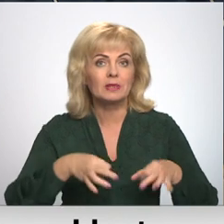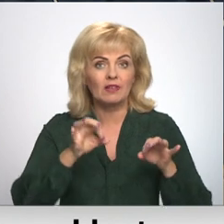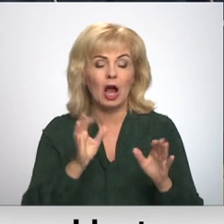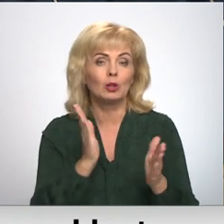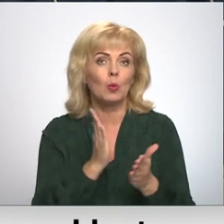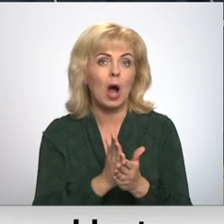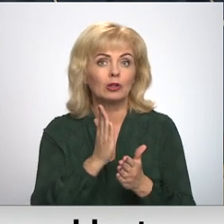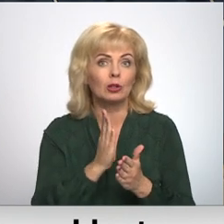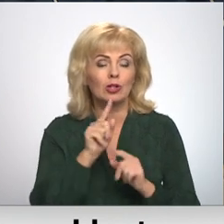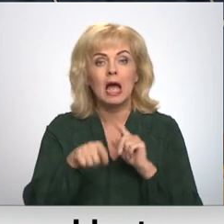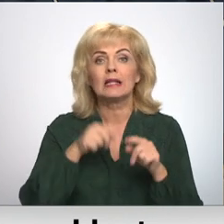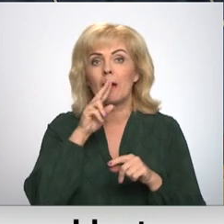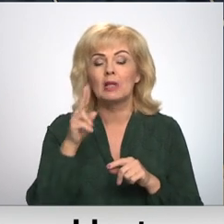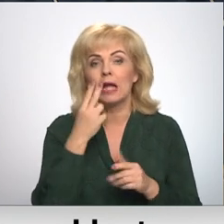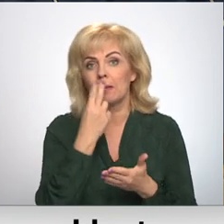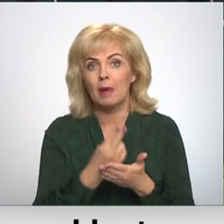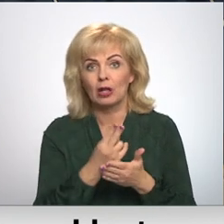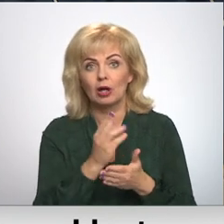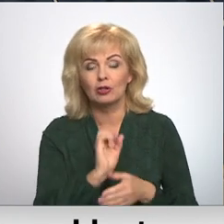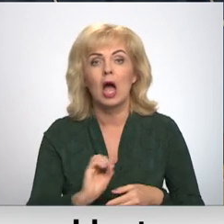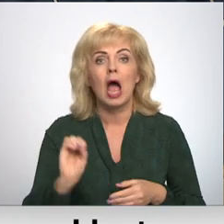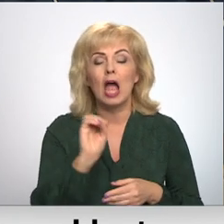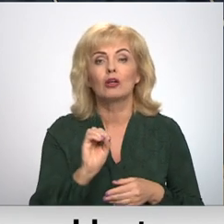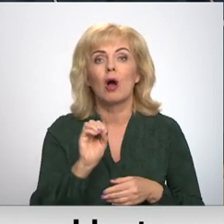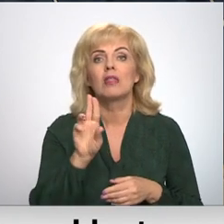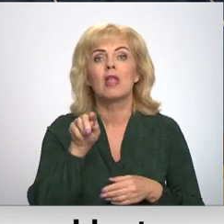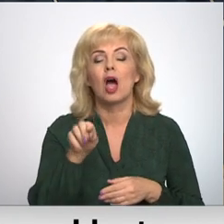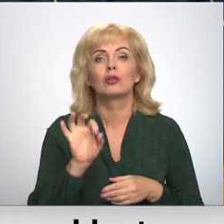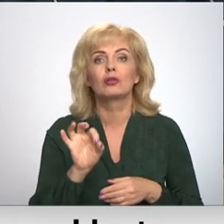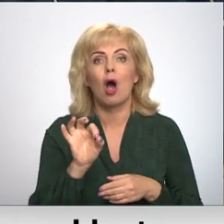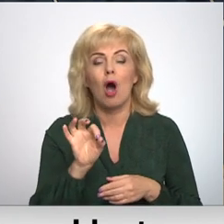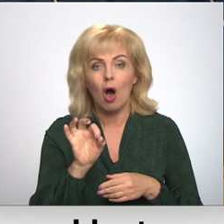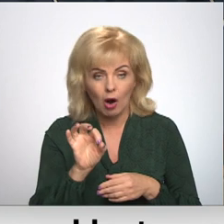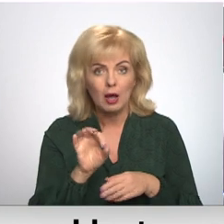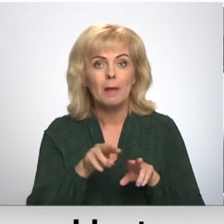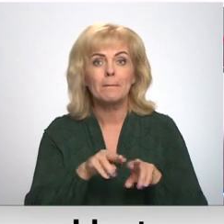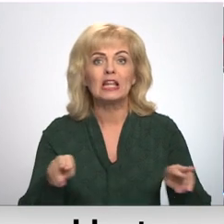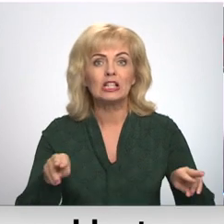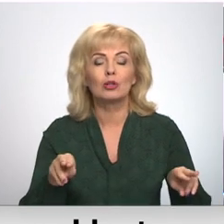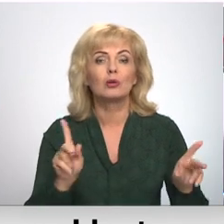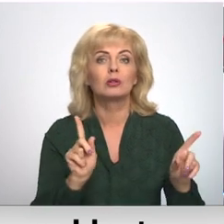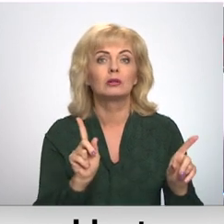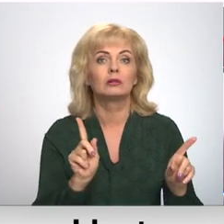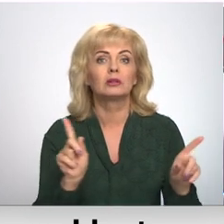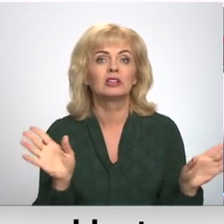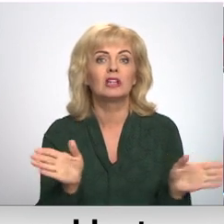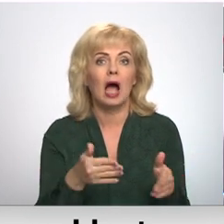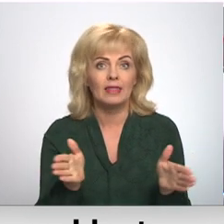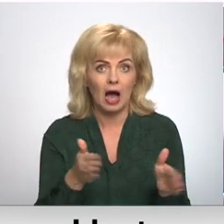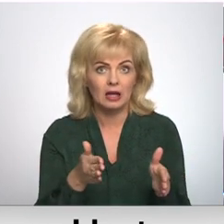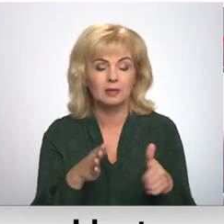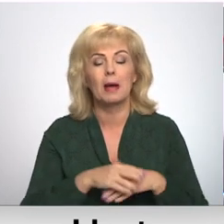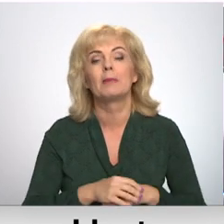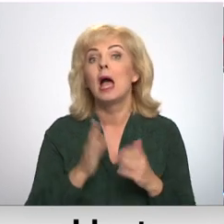pirms nākamnedēļa Rīgā paredzētās NATO ārlietu ministru sanāksmes. Studija. Jā,